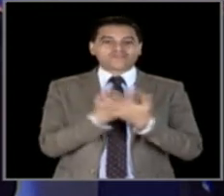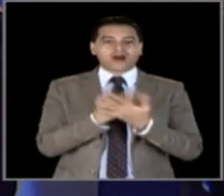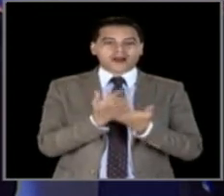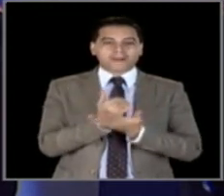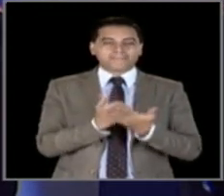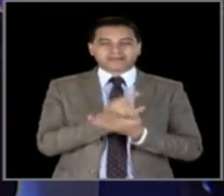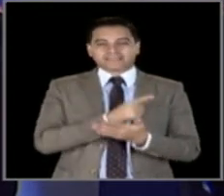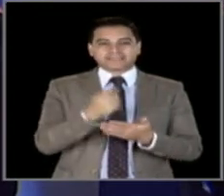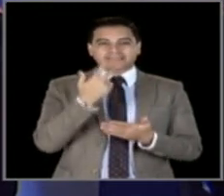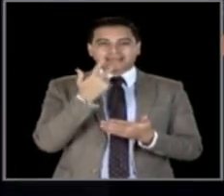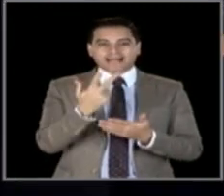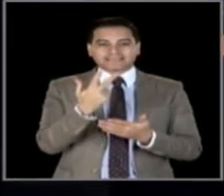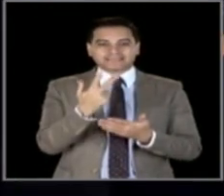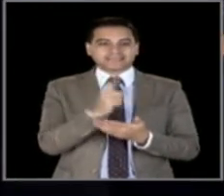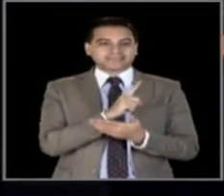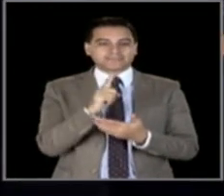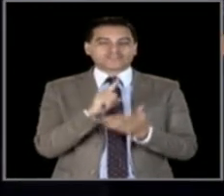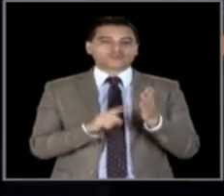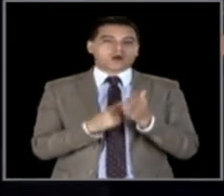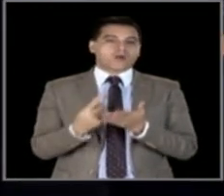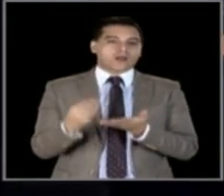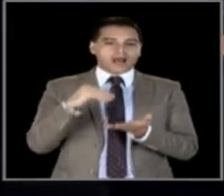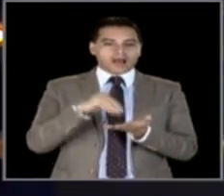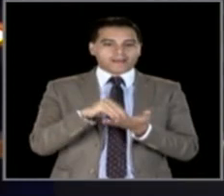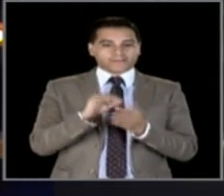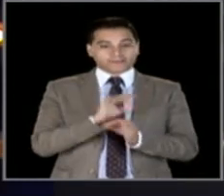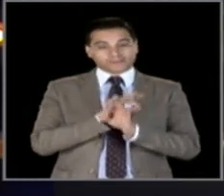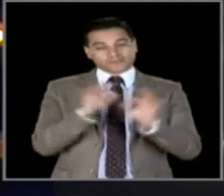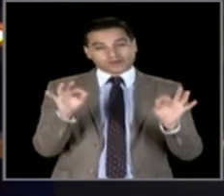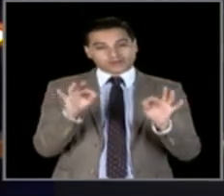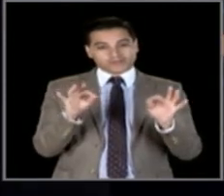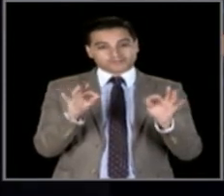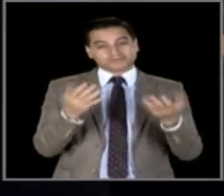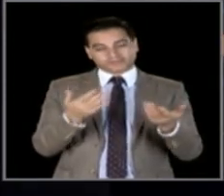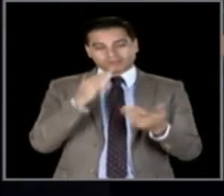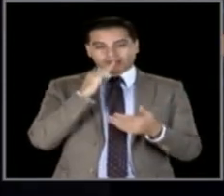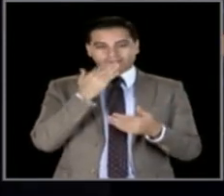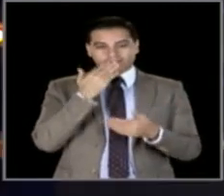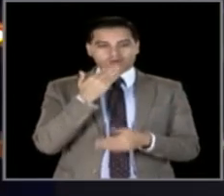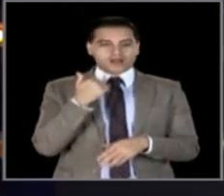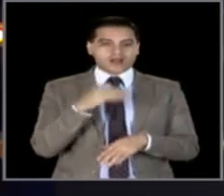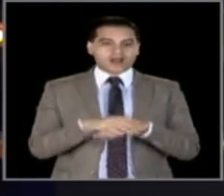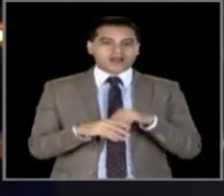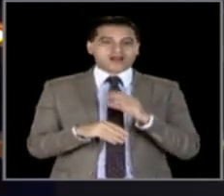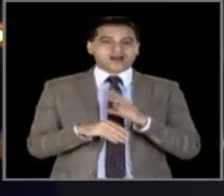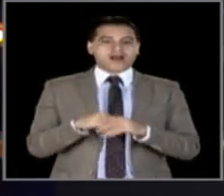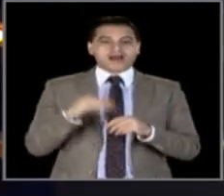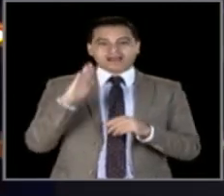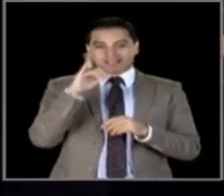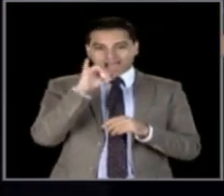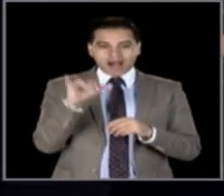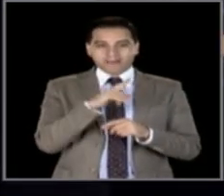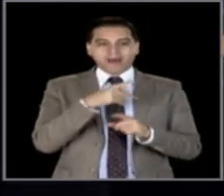كملتش 3 سنين واول محاوله لينا، والحمد لله ان احنا اتأهلنا. تمام. سلمى، ازيك يا سلمى؟ الحمد لله. سلمى بقى